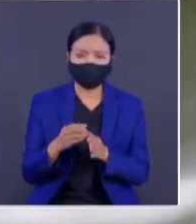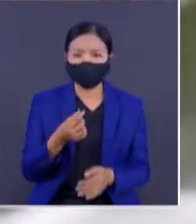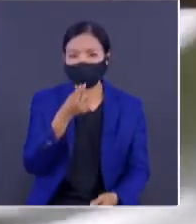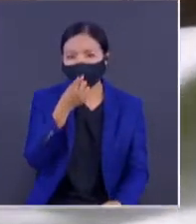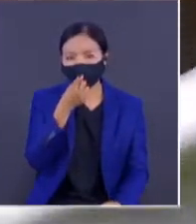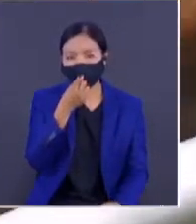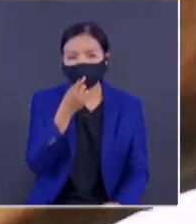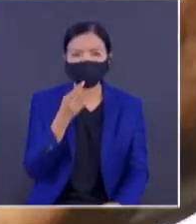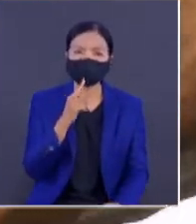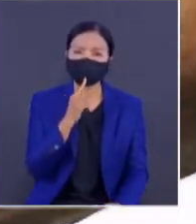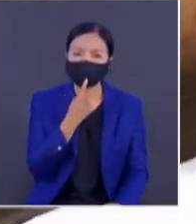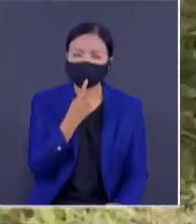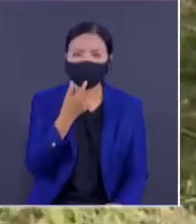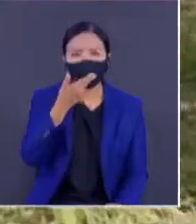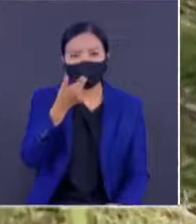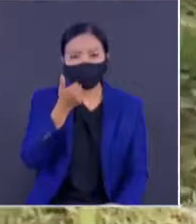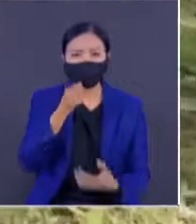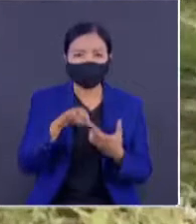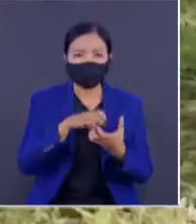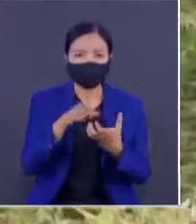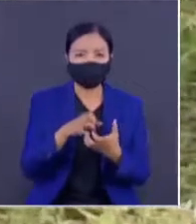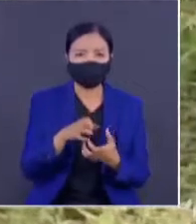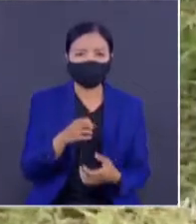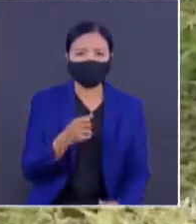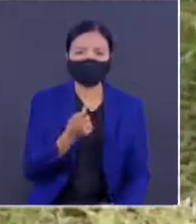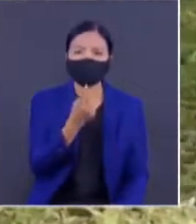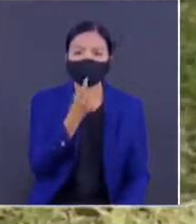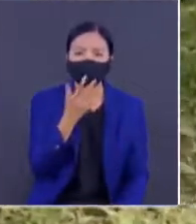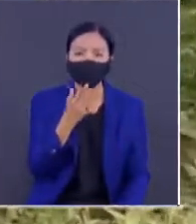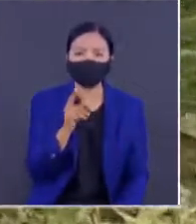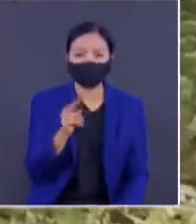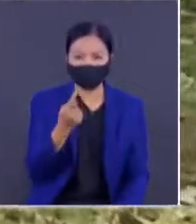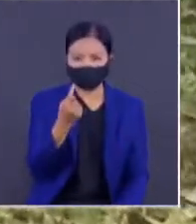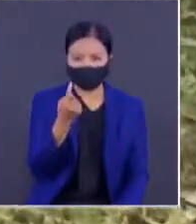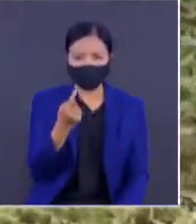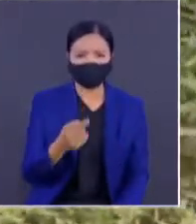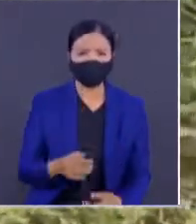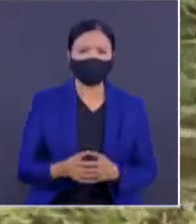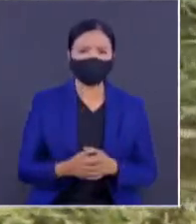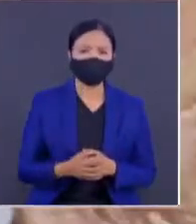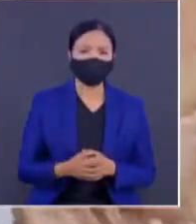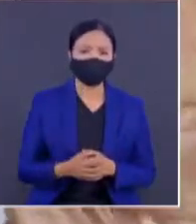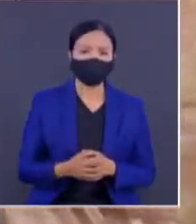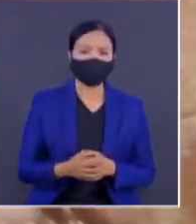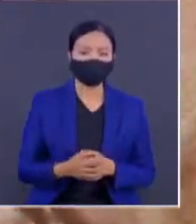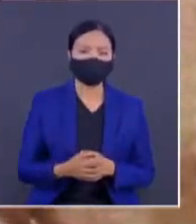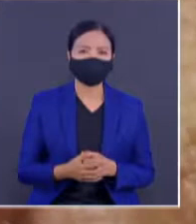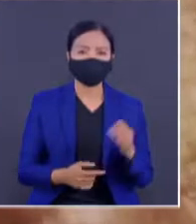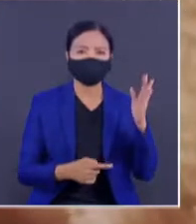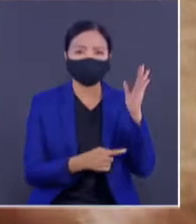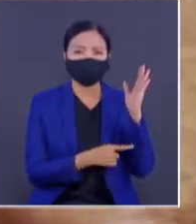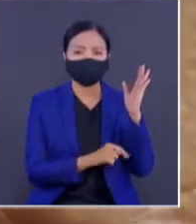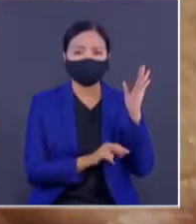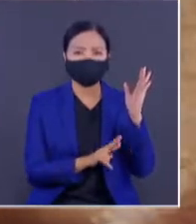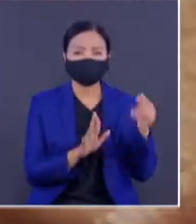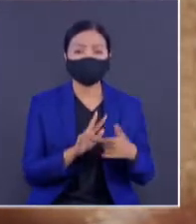มีรสชาติหวานนิดๆผสมด้วยนะคะแล้วเขาก็บอกว่าเป็นหนึ่งเดียวในประเทศไทยที่มีพันธุ์มะนาวแบบนี้ในจังหวัดตรังนะคะ